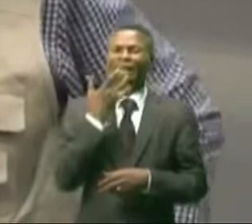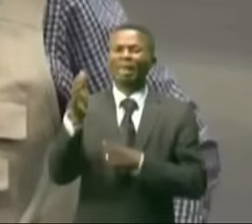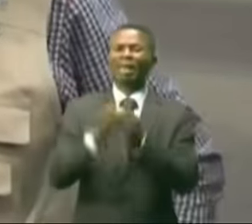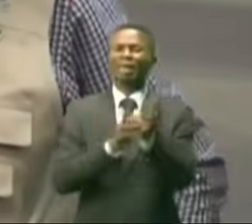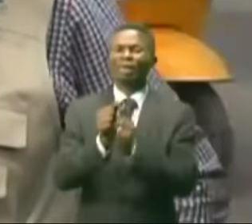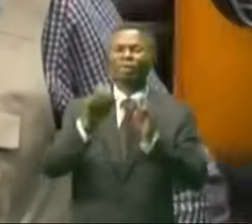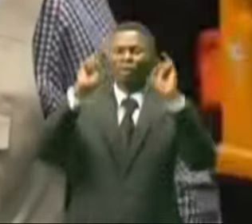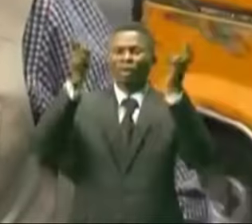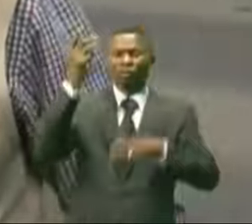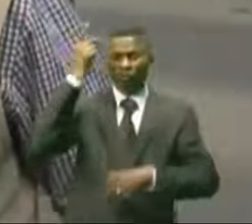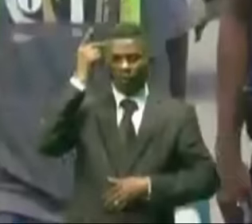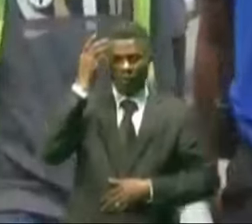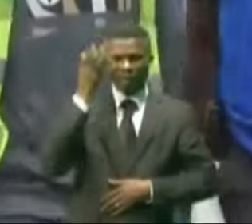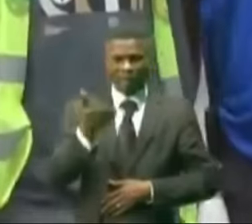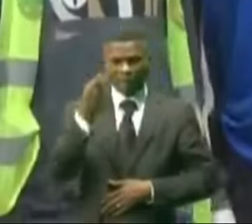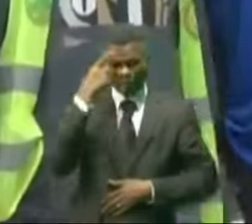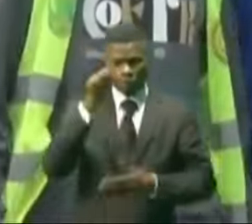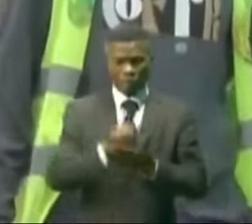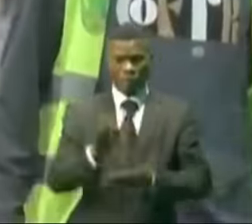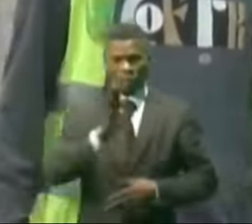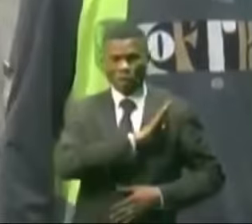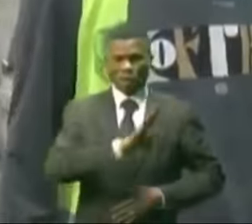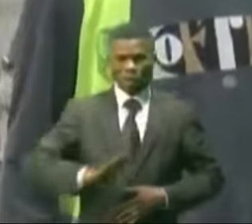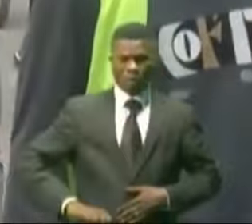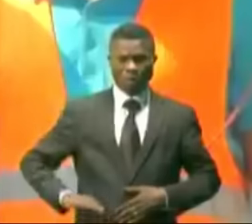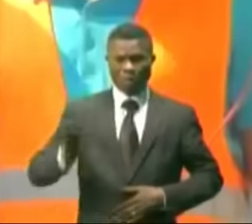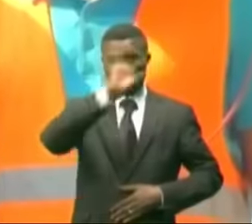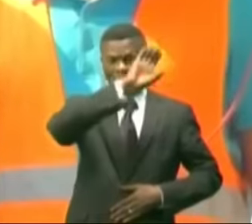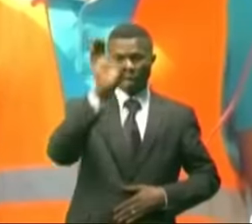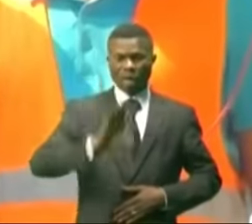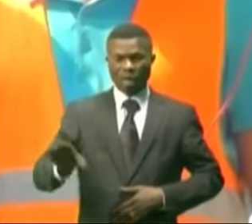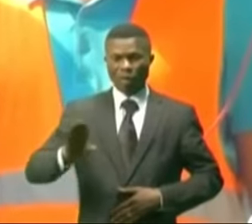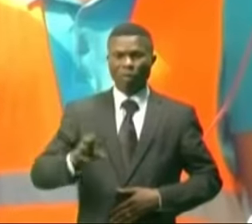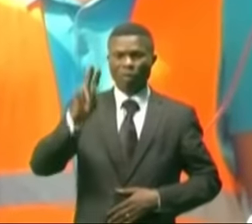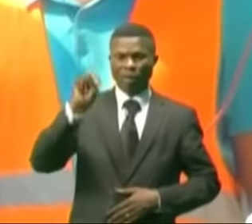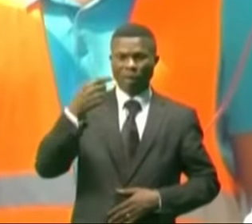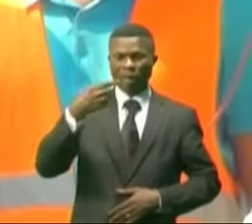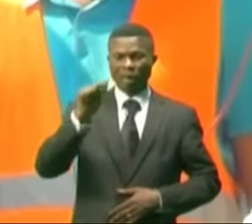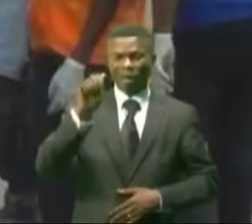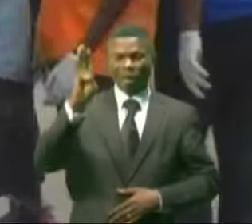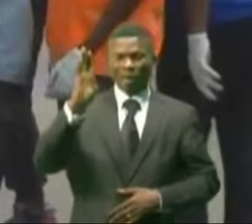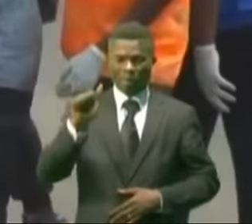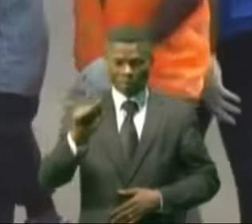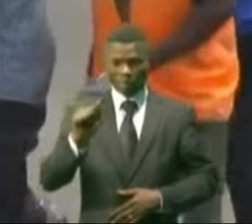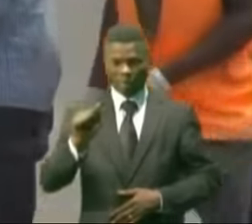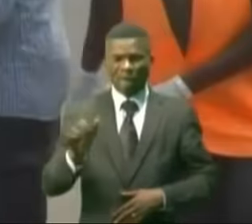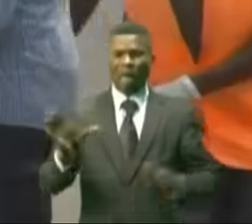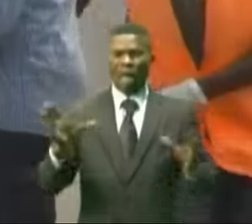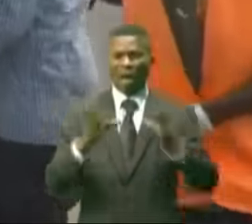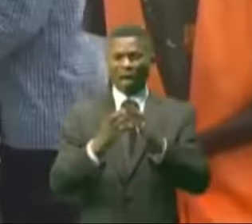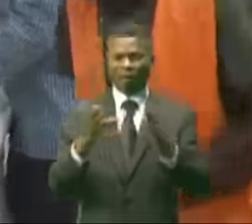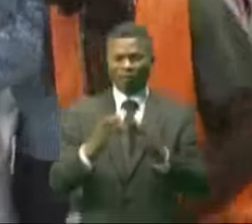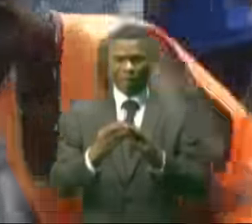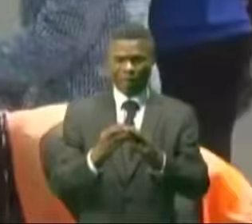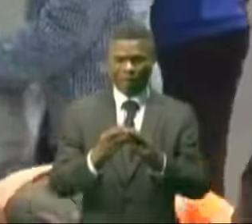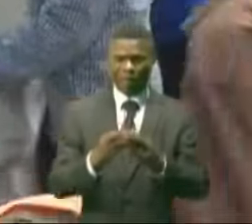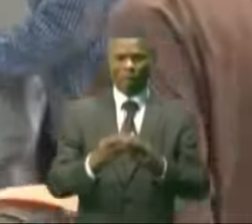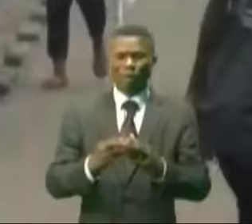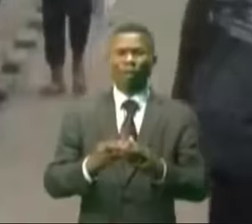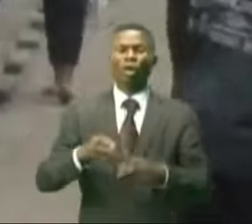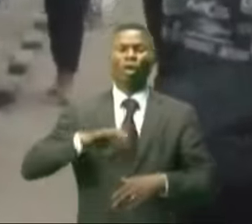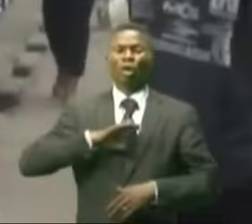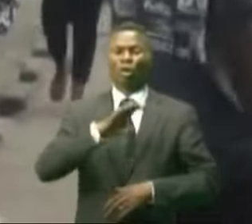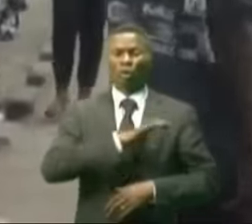Kinshasa. Pour ce faire, le bourgmestre de la commune d'Engaba, Aimé Francis Lolinga, en collaboration avec le collectif